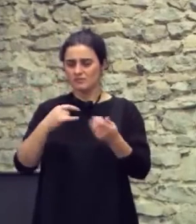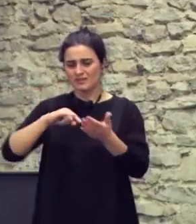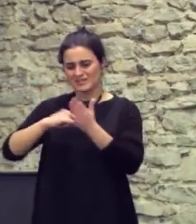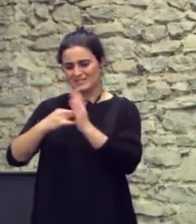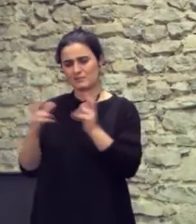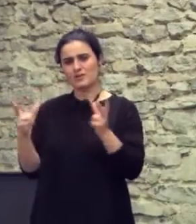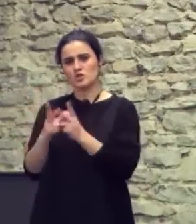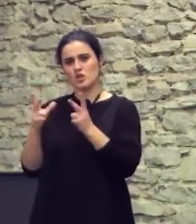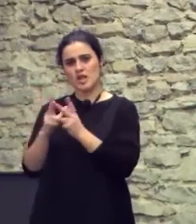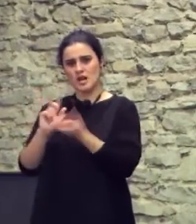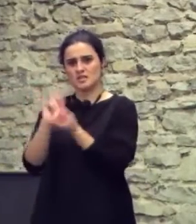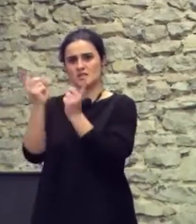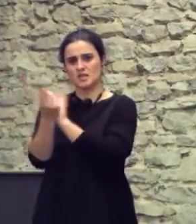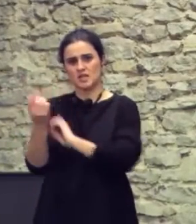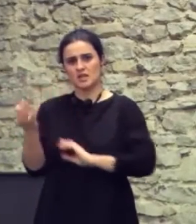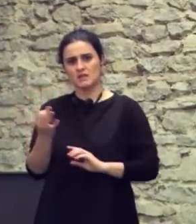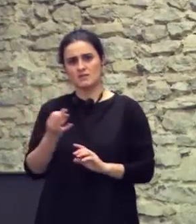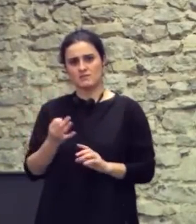Azken finean,